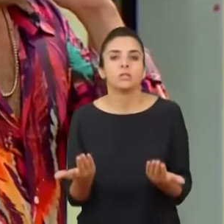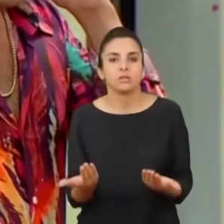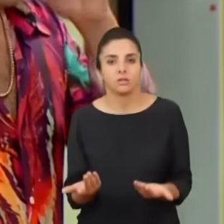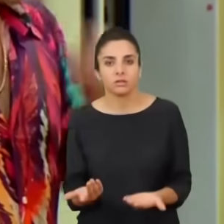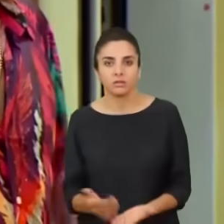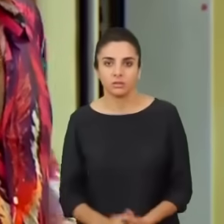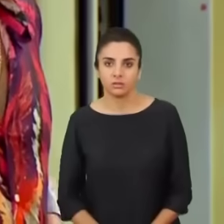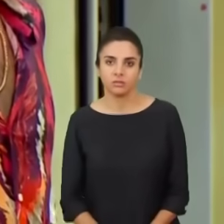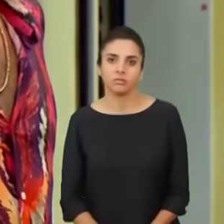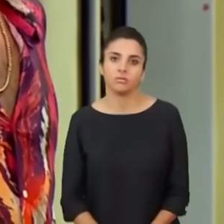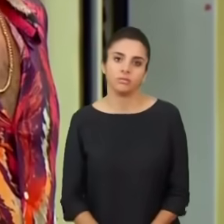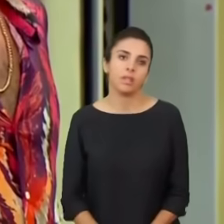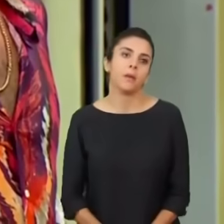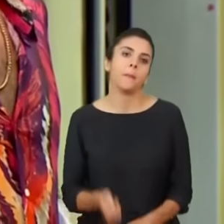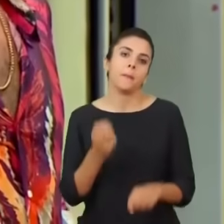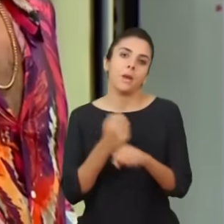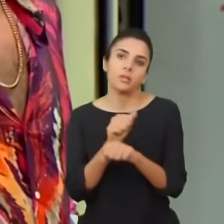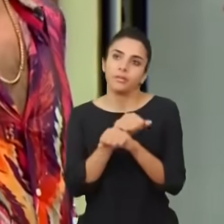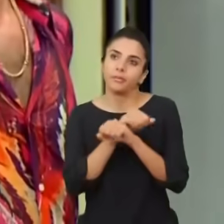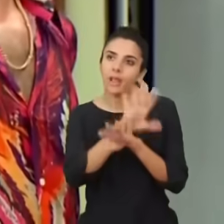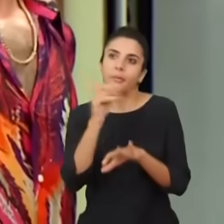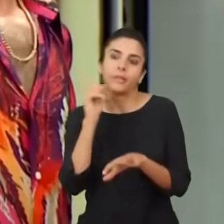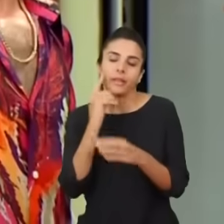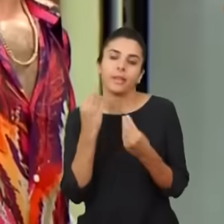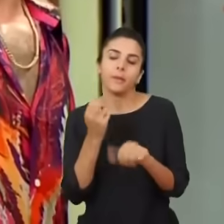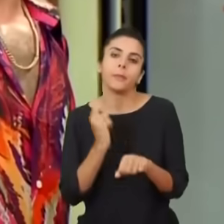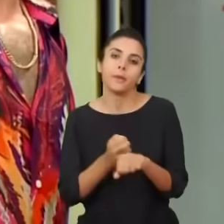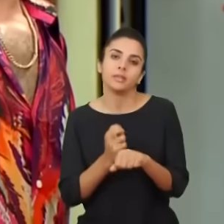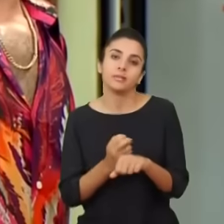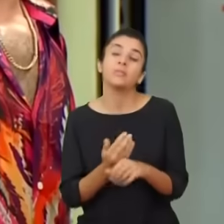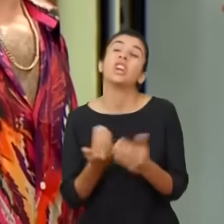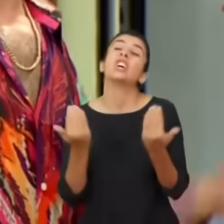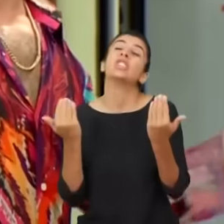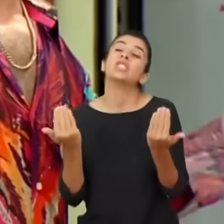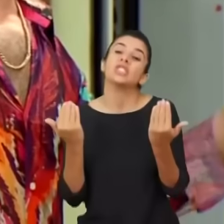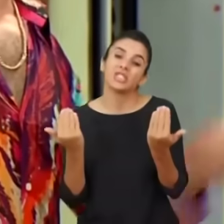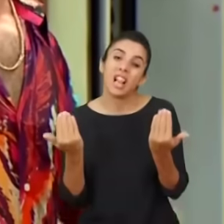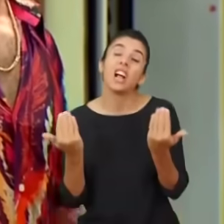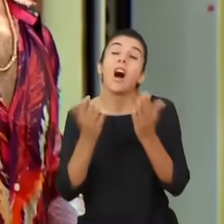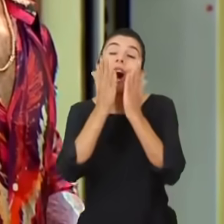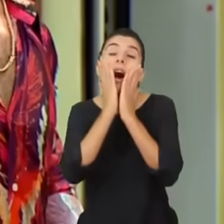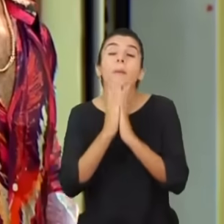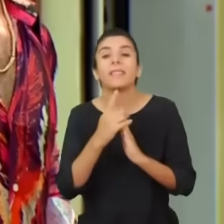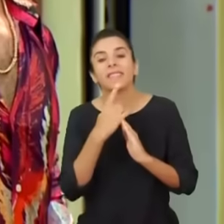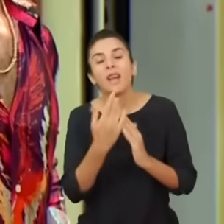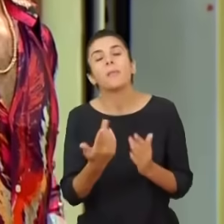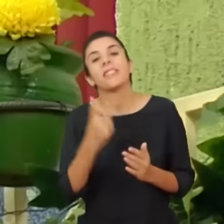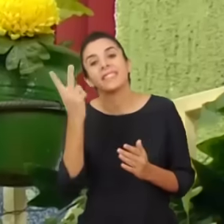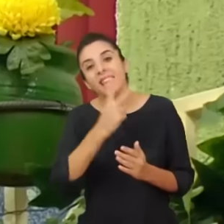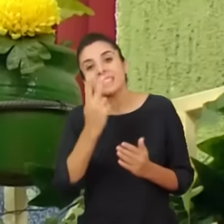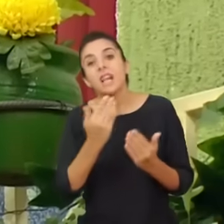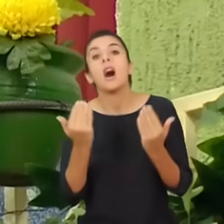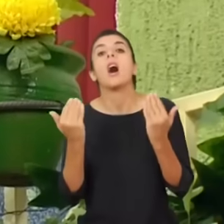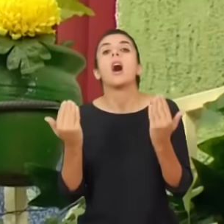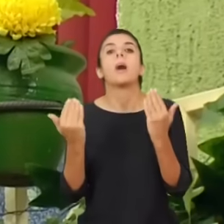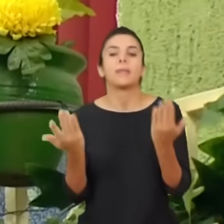ya, mahalleye anons yapıyor ama bak ben ilacını buldum bak. Vallahi inşallah, amin diyelim Nurten teyzem.